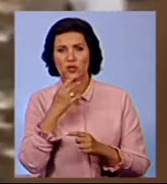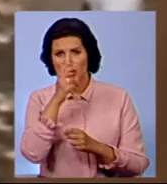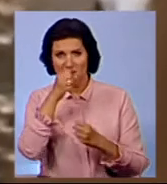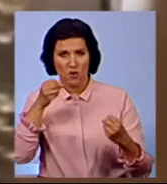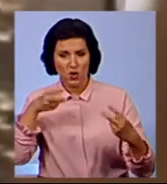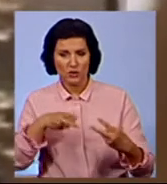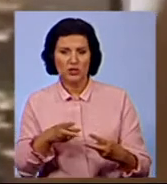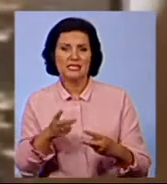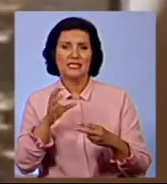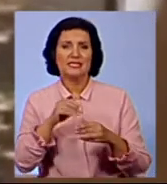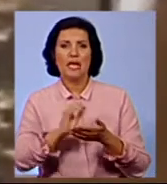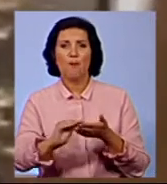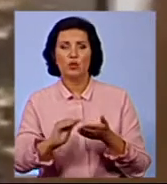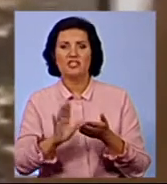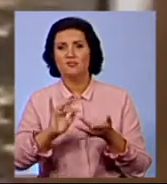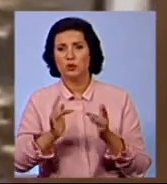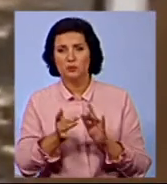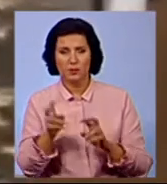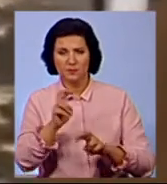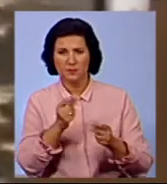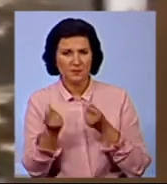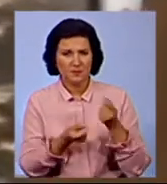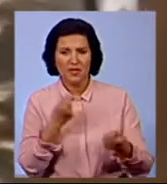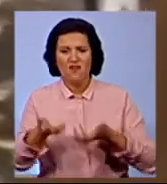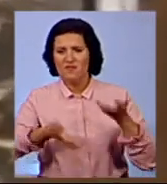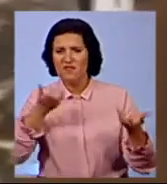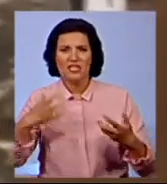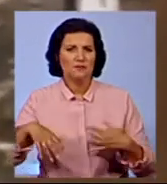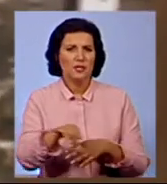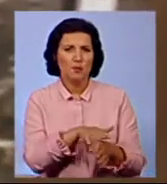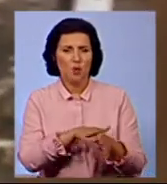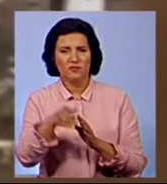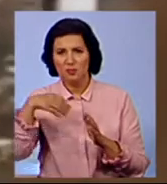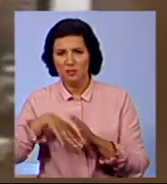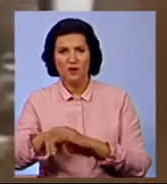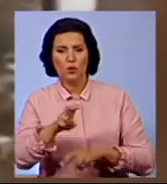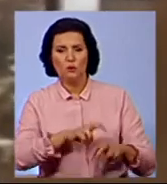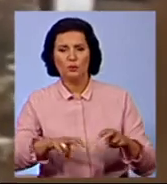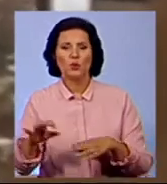за пости у соцмережі». Обшукують дуже ретельно, вивертають все повністю, всі підвали, обшукують дружину.